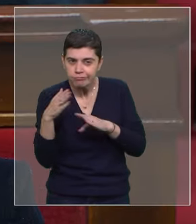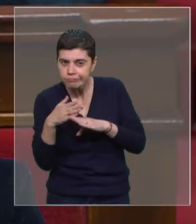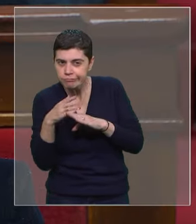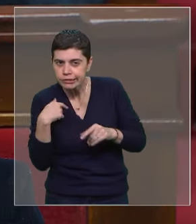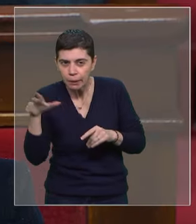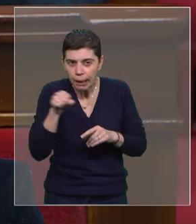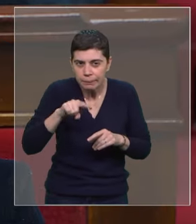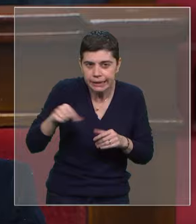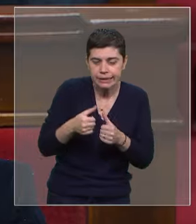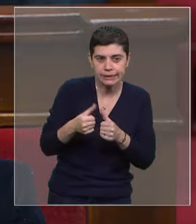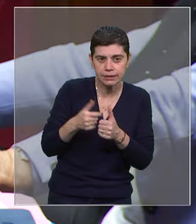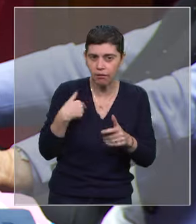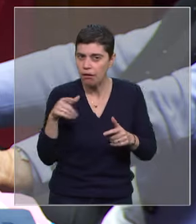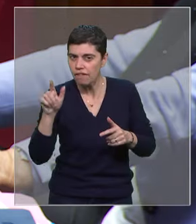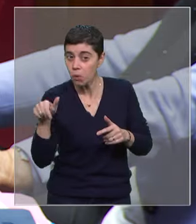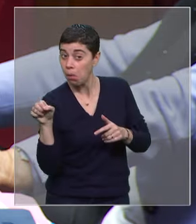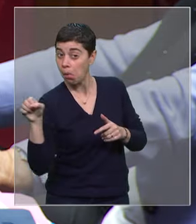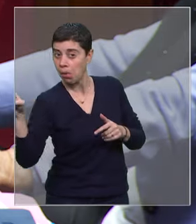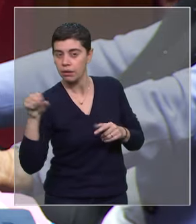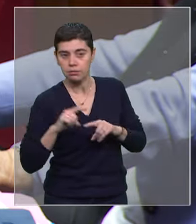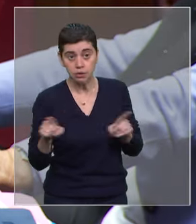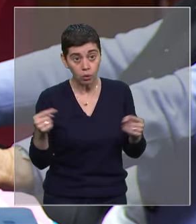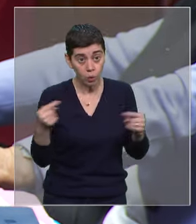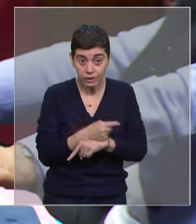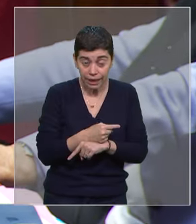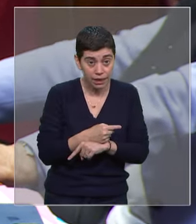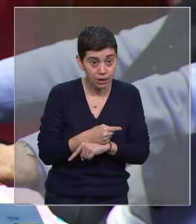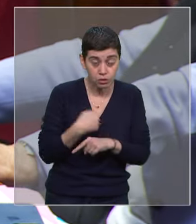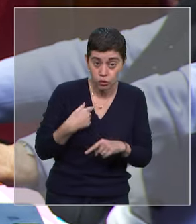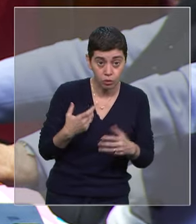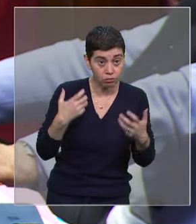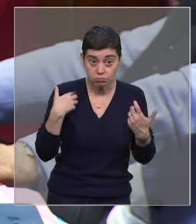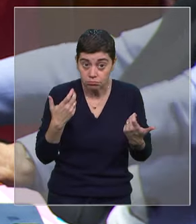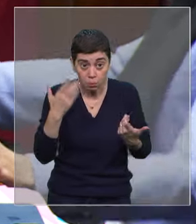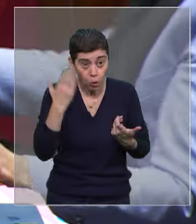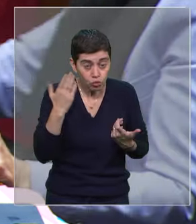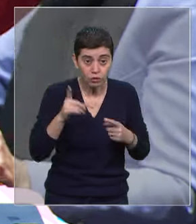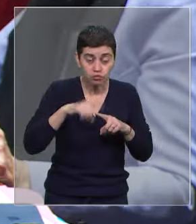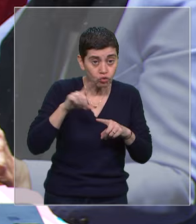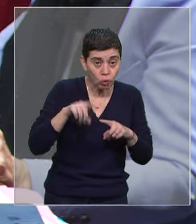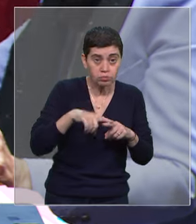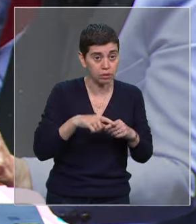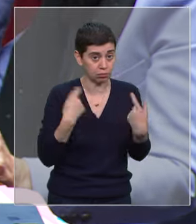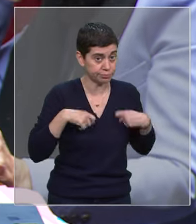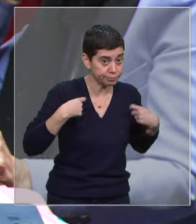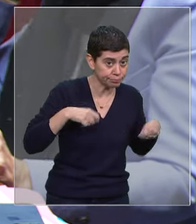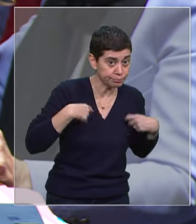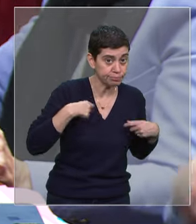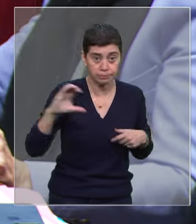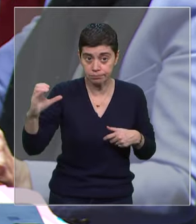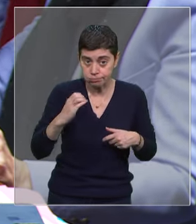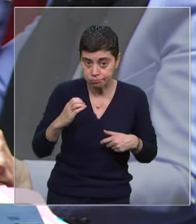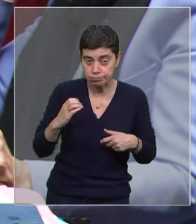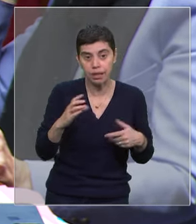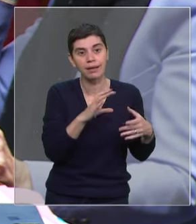serait pas allé être récupéré par la France, au contraire. Tous les crédits que nous pouvions avoir, nous sommes allés évidemment les chercher en lien